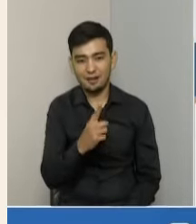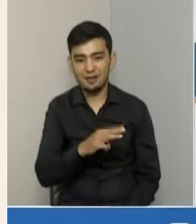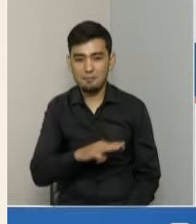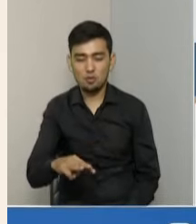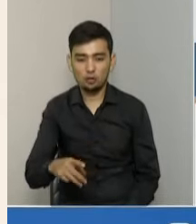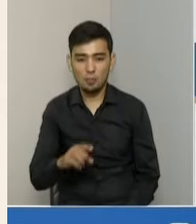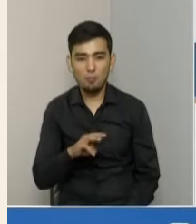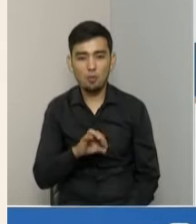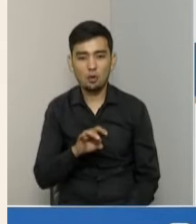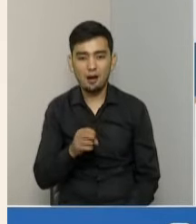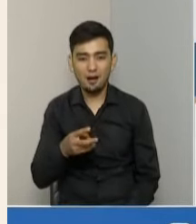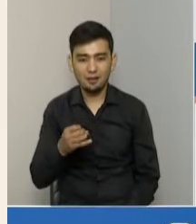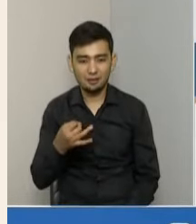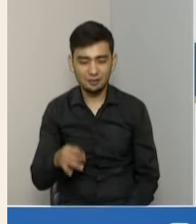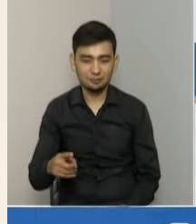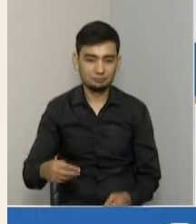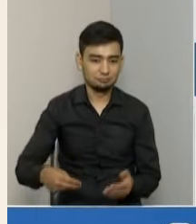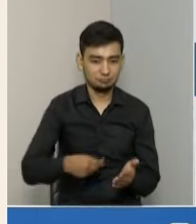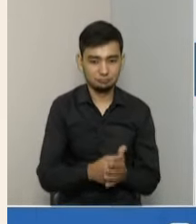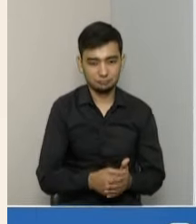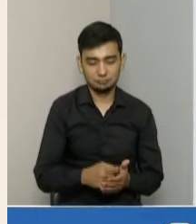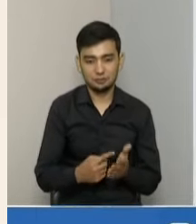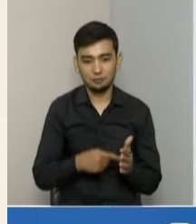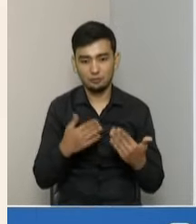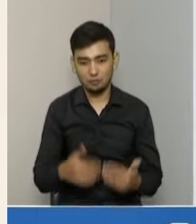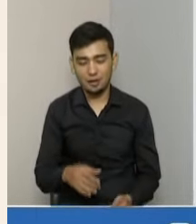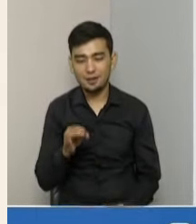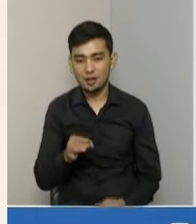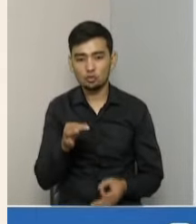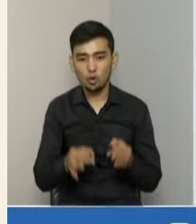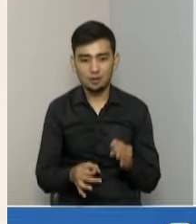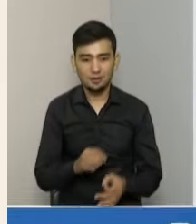теңге моральдық шығын өндіріп талабын ішінара қанағаттандырылған. Бүгінгі күні сот шешімі заңды күшінде.